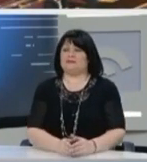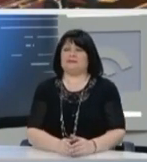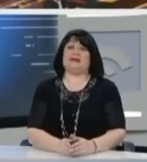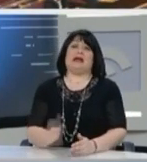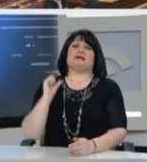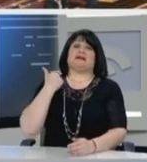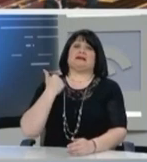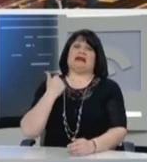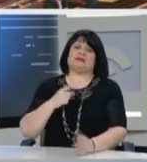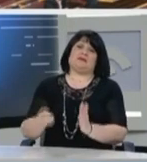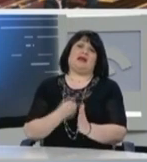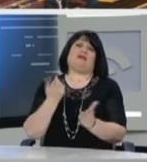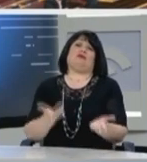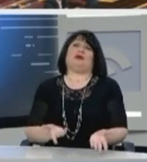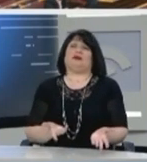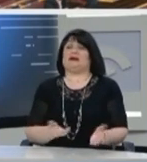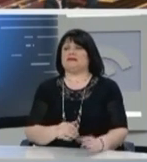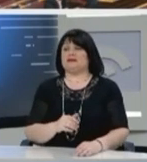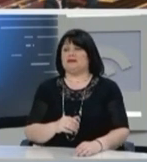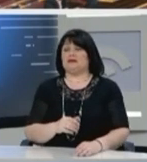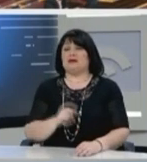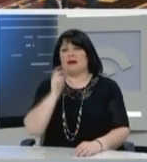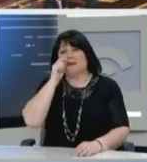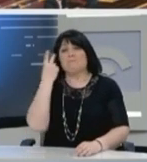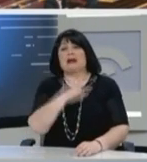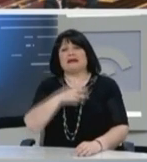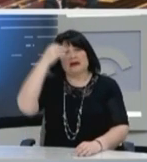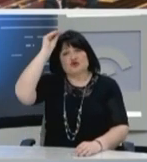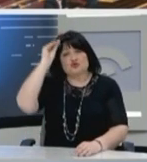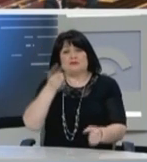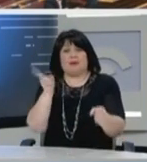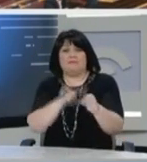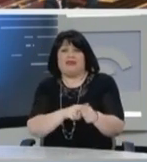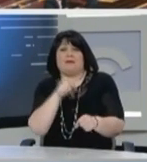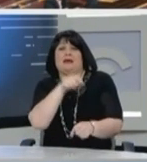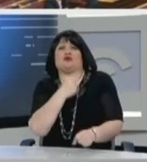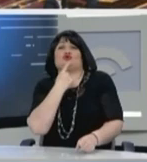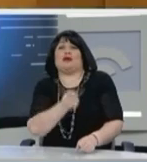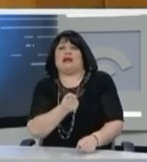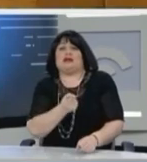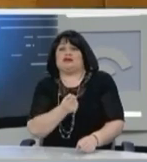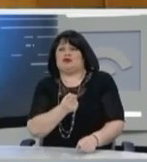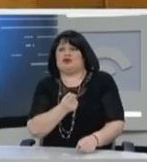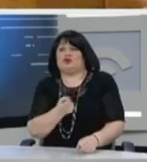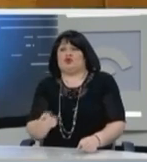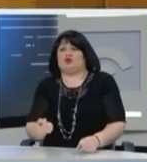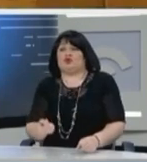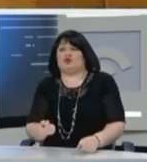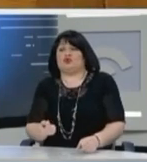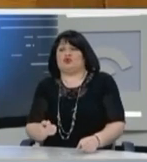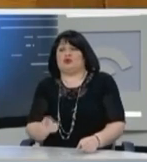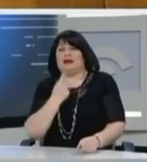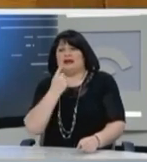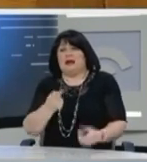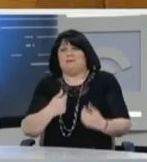Εχθές λέγατε για τα φρονήματα ενός πεθαμένου του πατέρα Τσίπρα. Εδώ λέγονται τέρατα και σημεία. Αφήστε ένα να